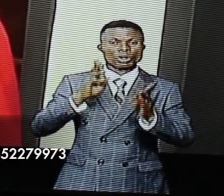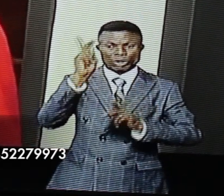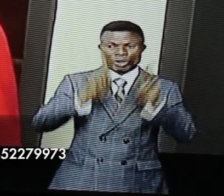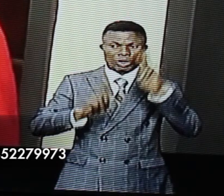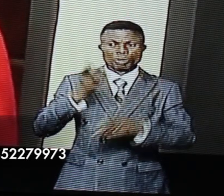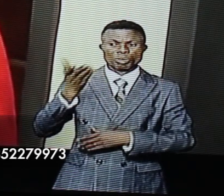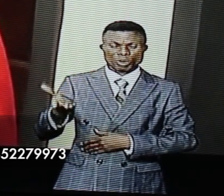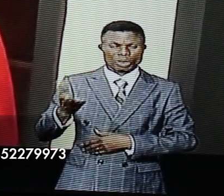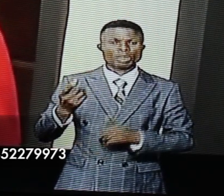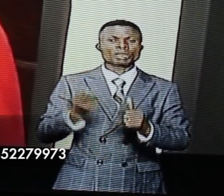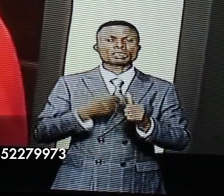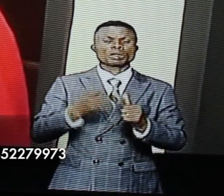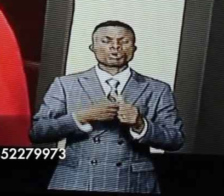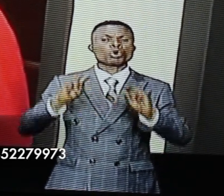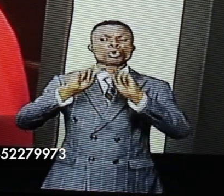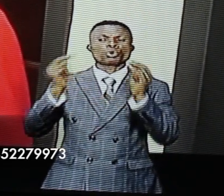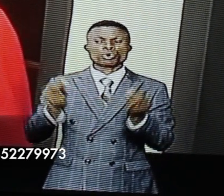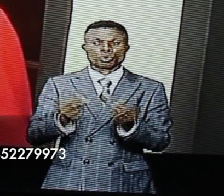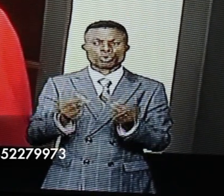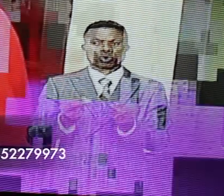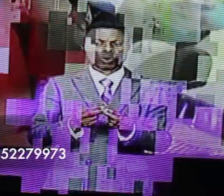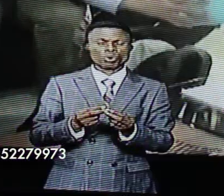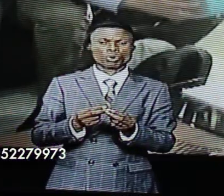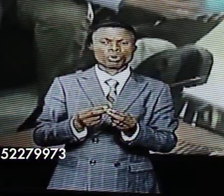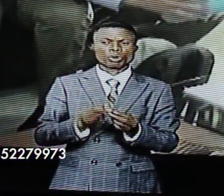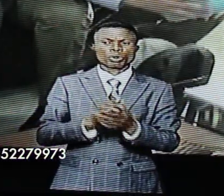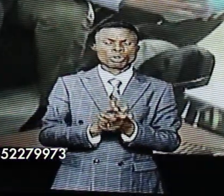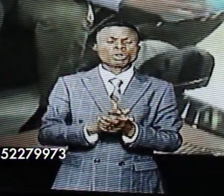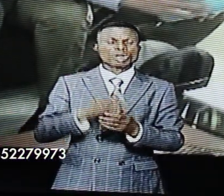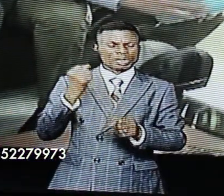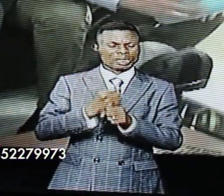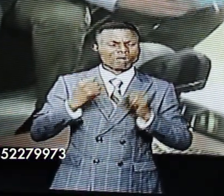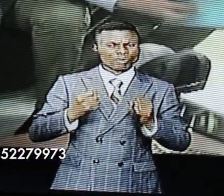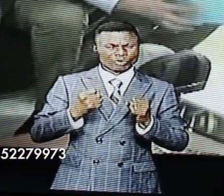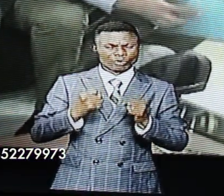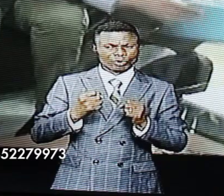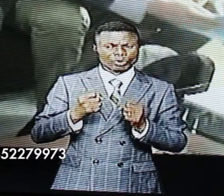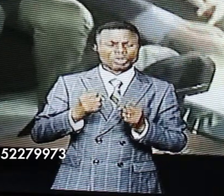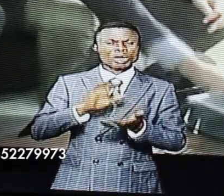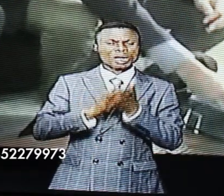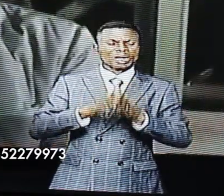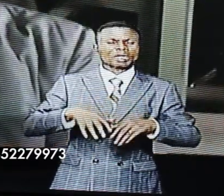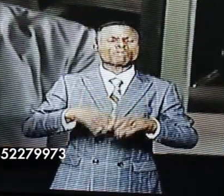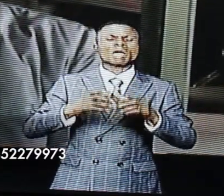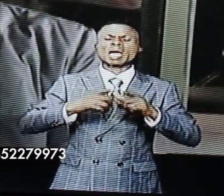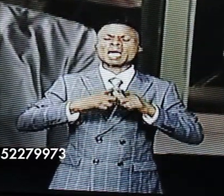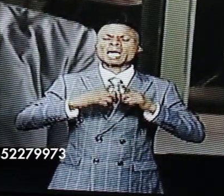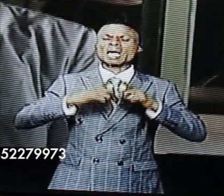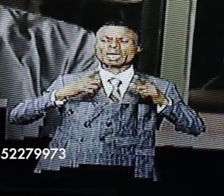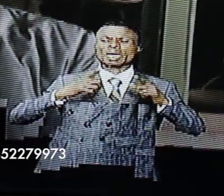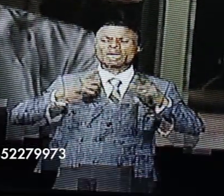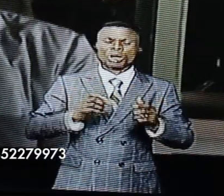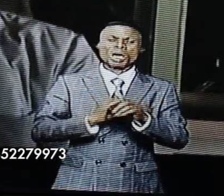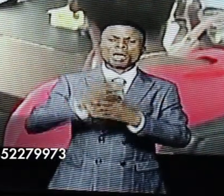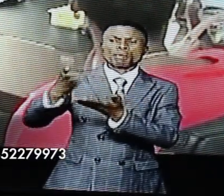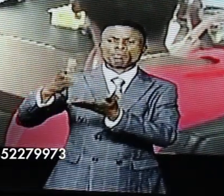que le réseau se mette à la hauteur et augmente sa capacité de production, de transport,